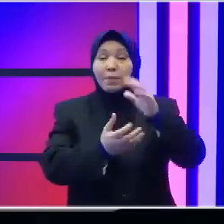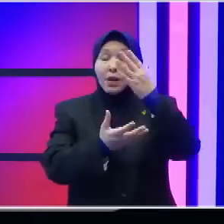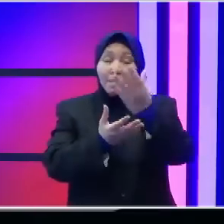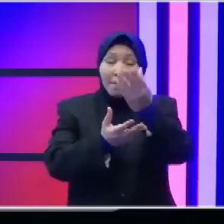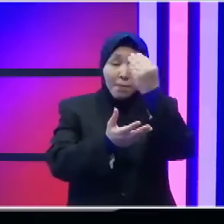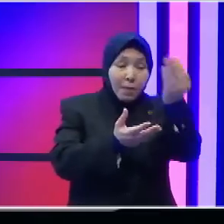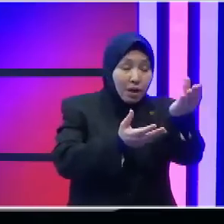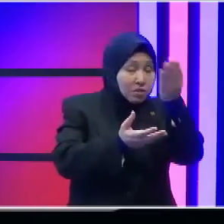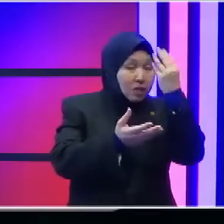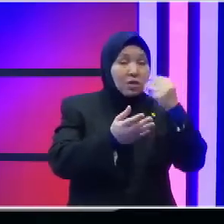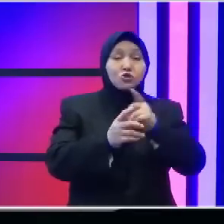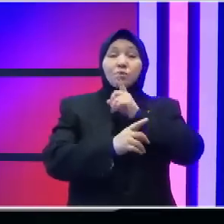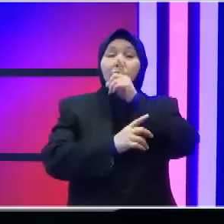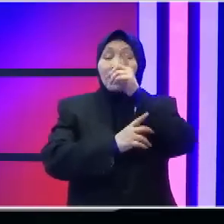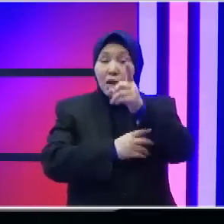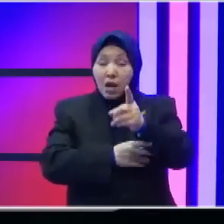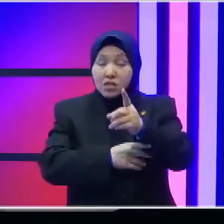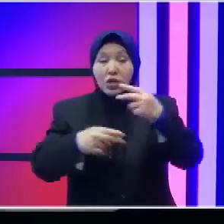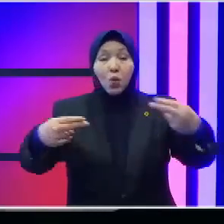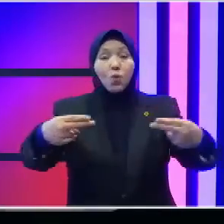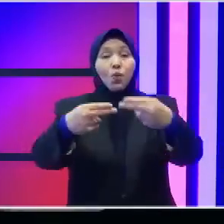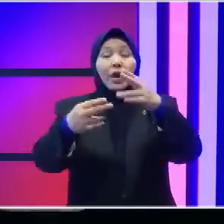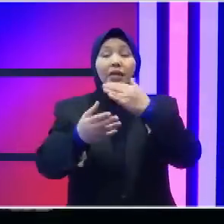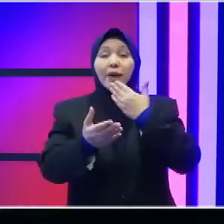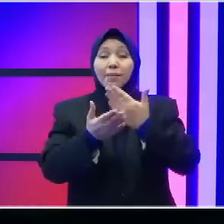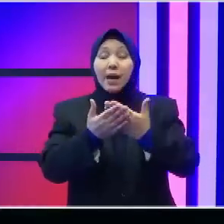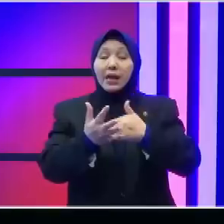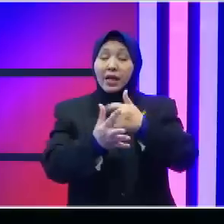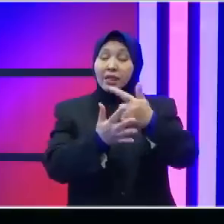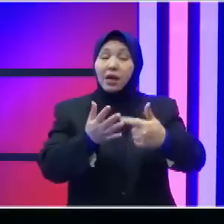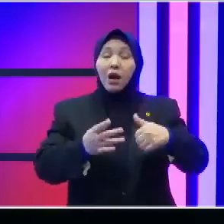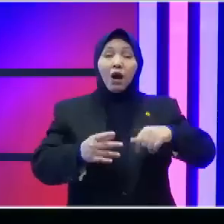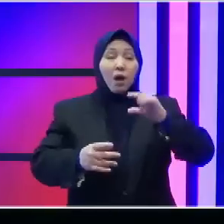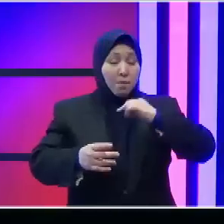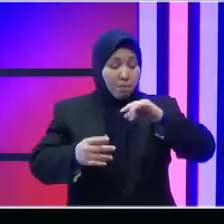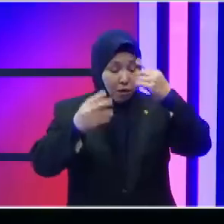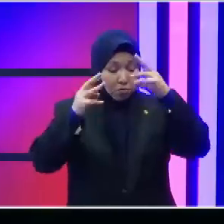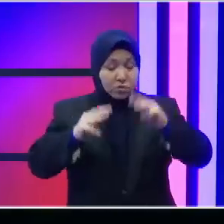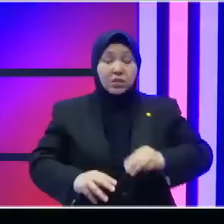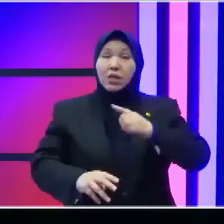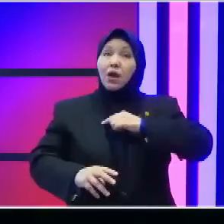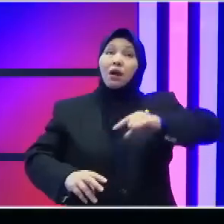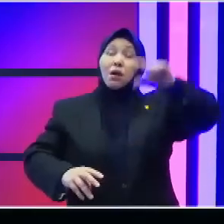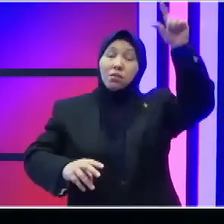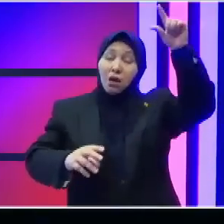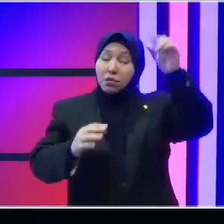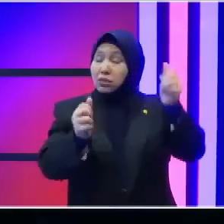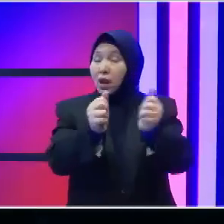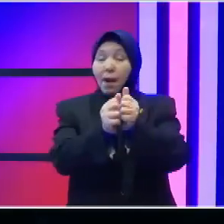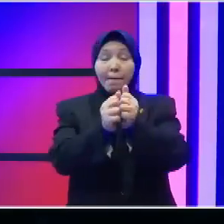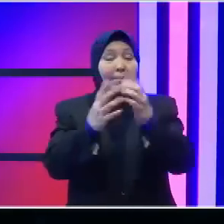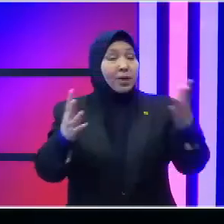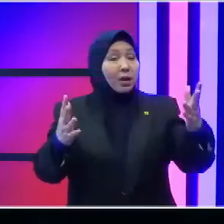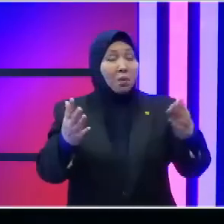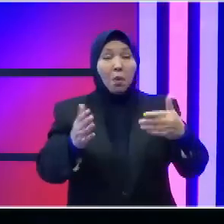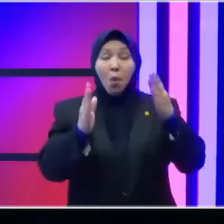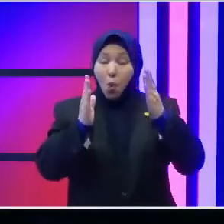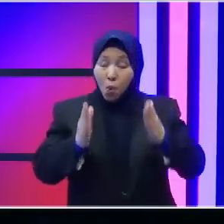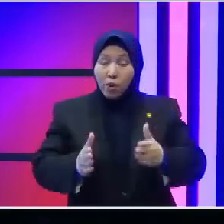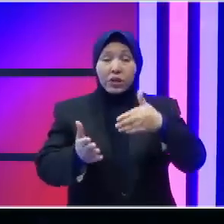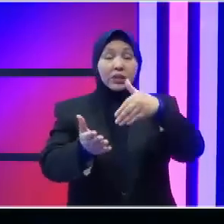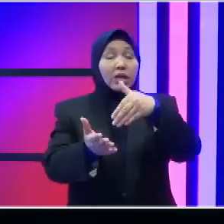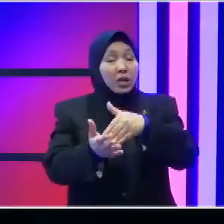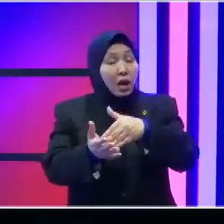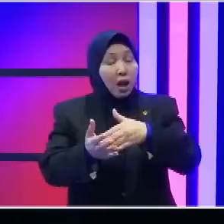pelajaran bahawa sebenarnya hubungan yang baik dengan Allah Subhanahu Wa Taala tanpa perantaraan adalah perkara yang